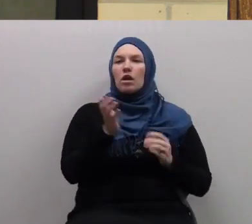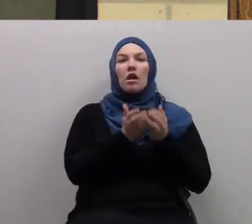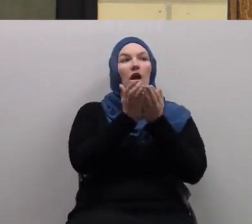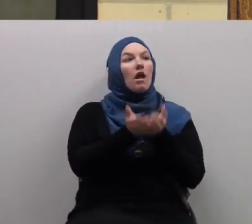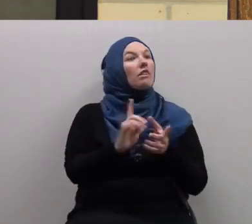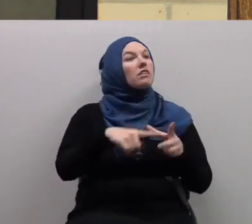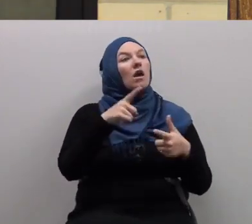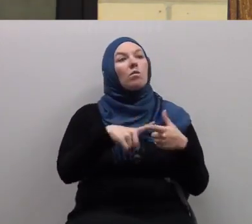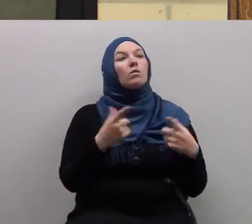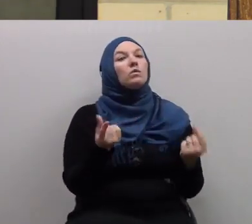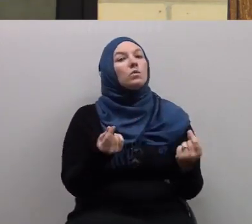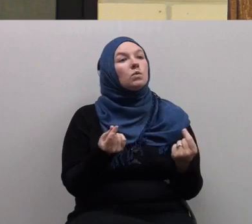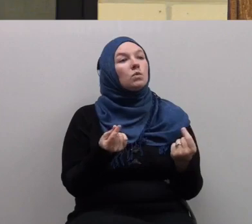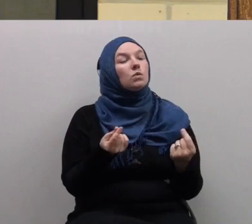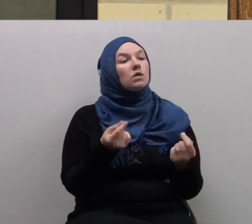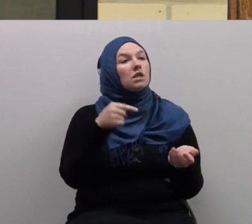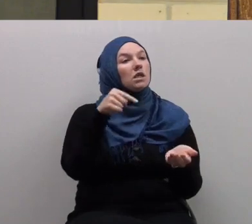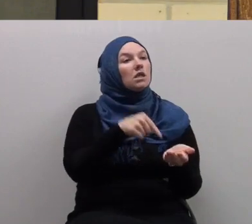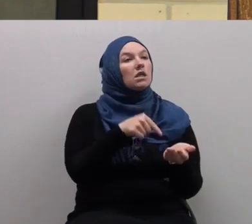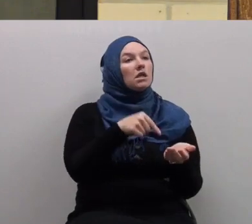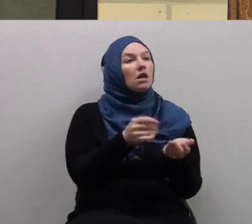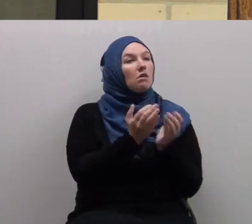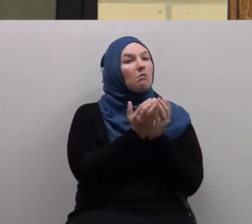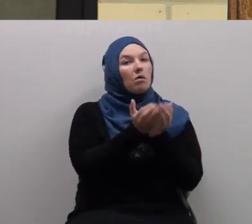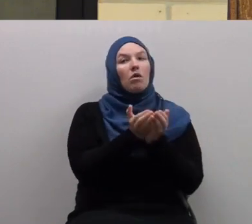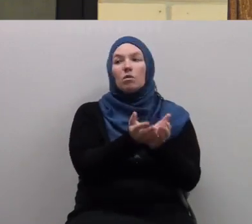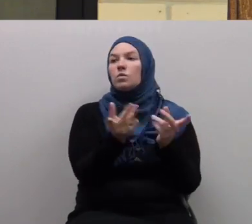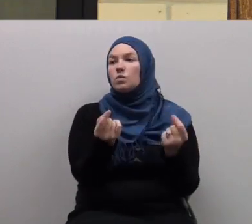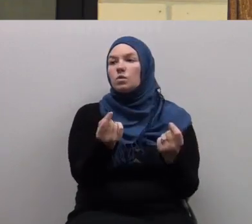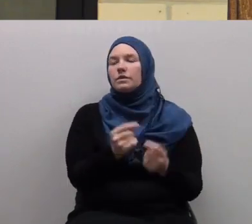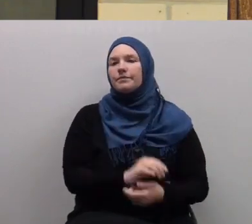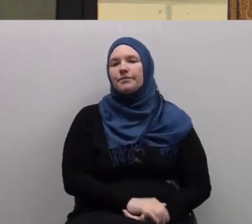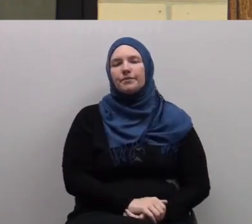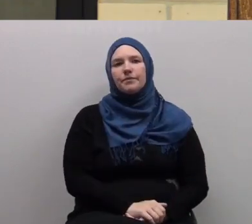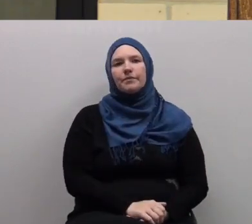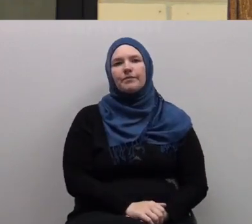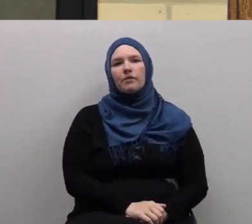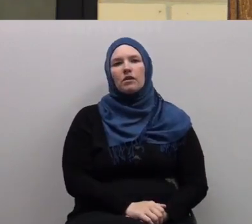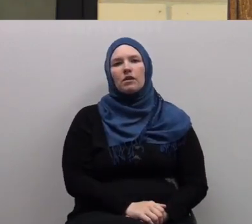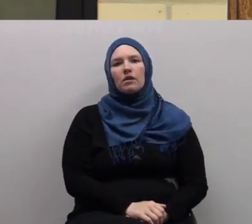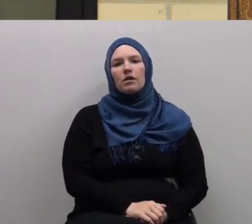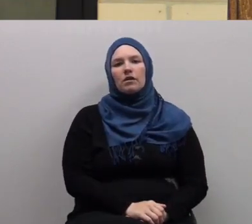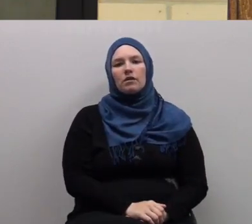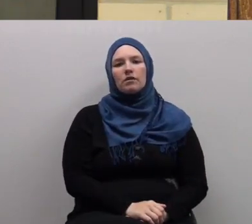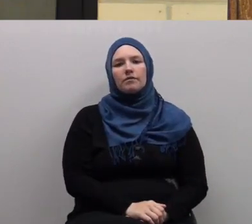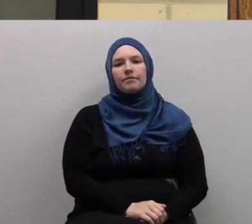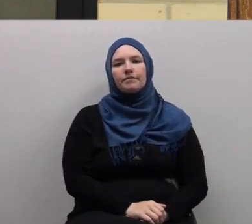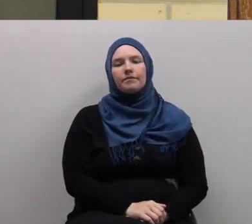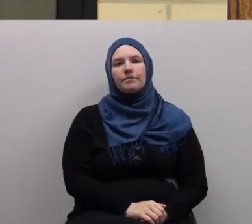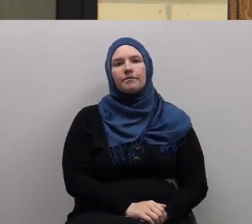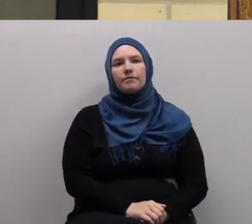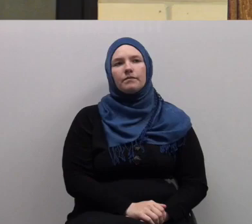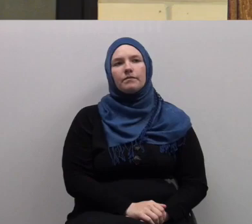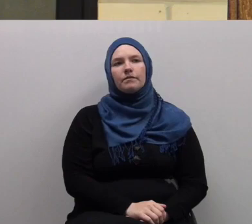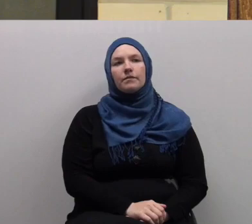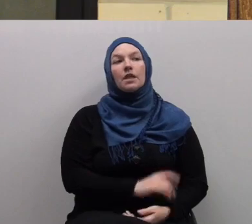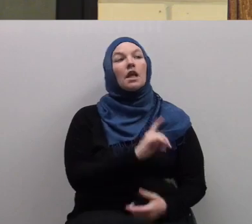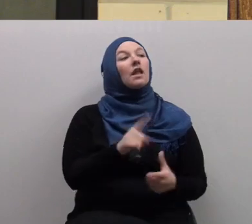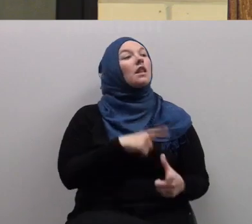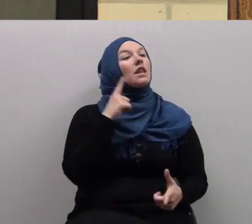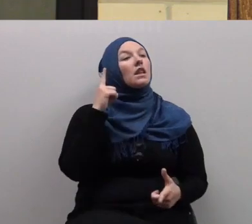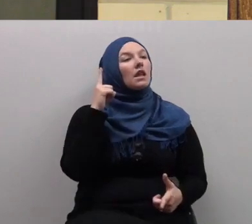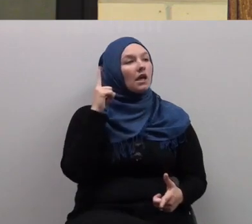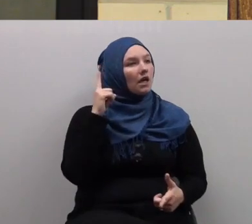Then what do they do? دعوا الله مخلصين له الدين. Then and only